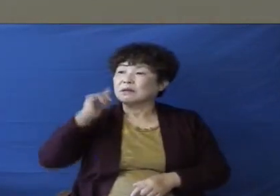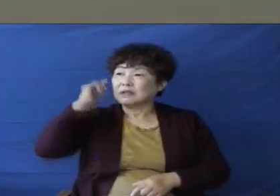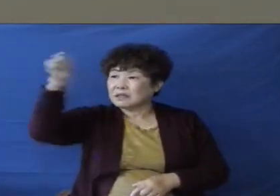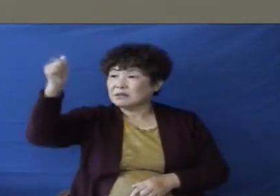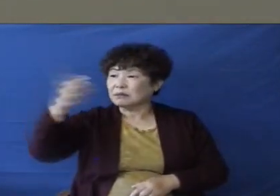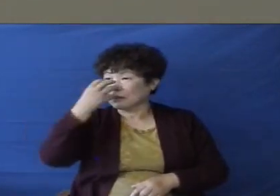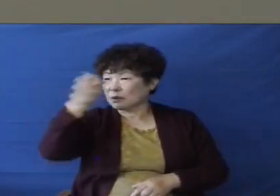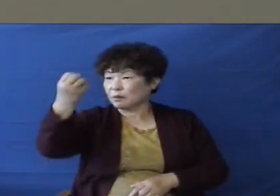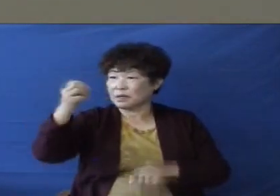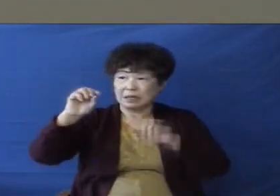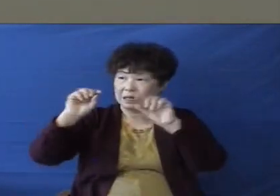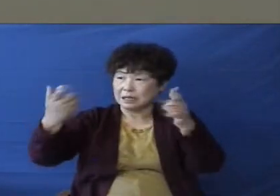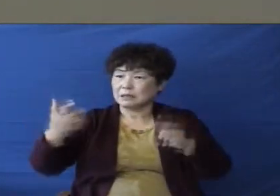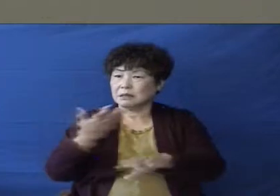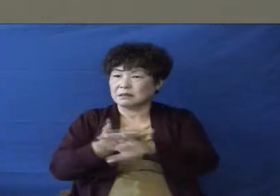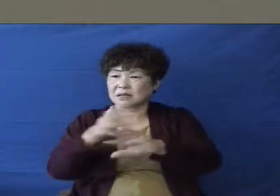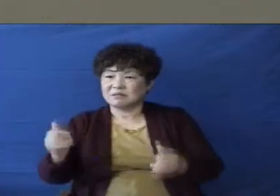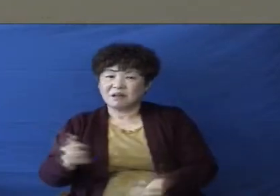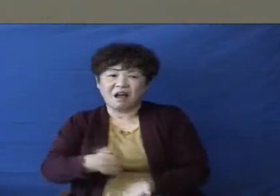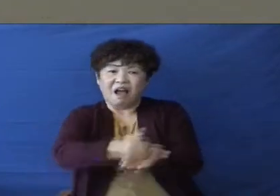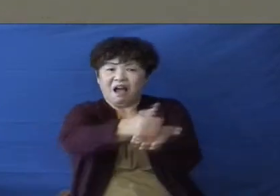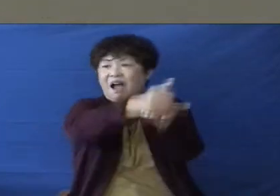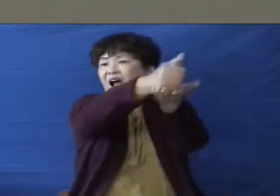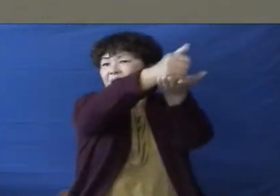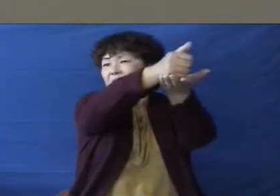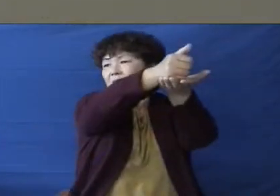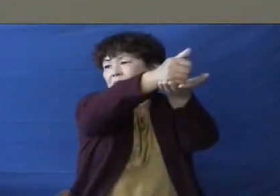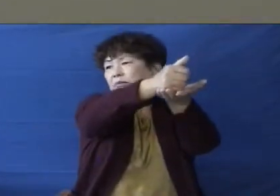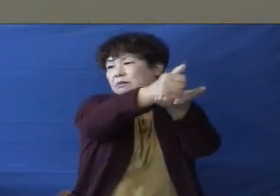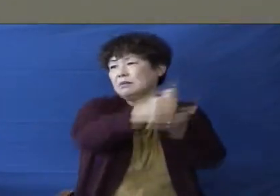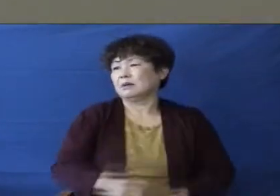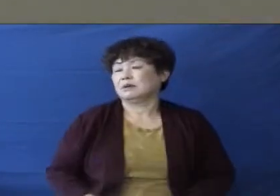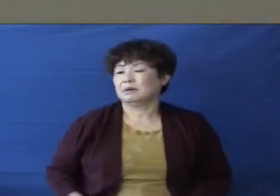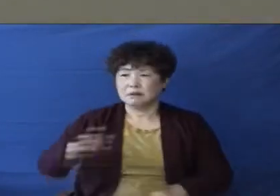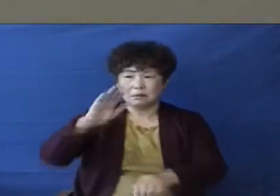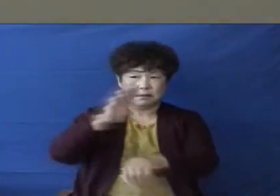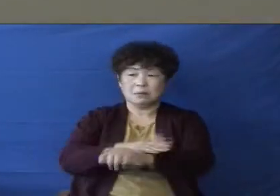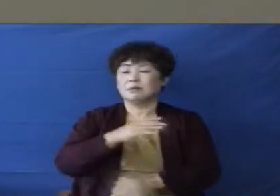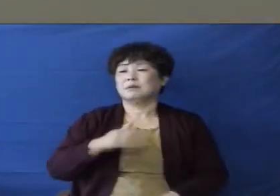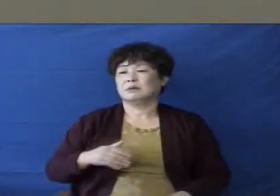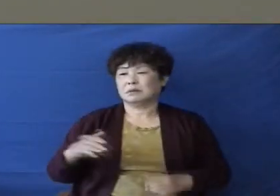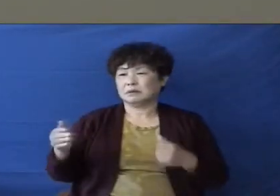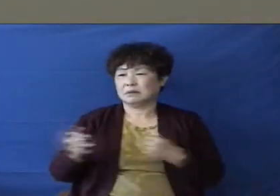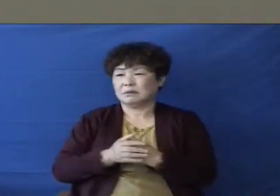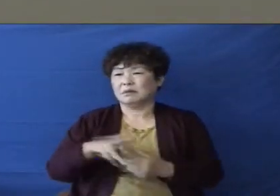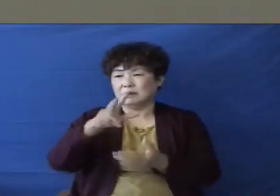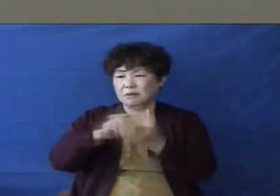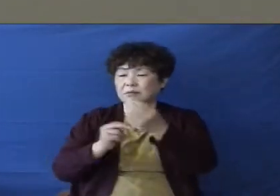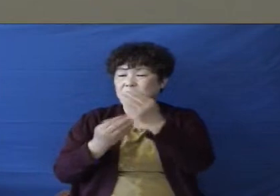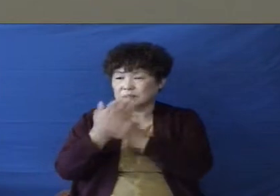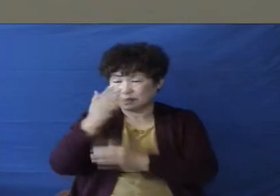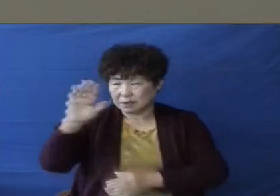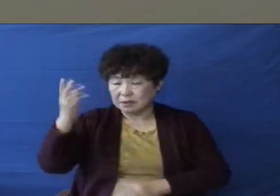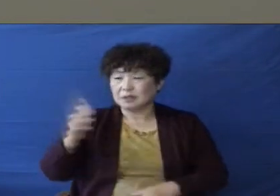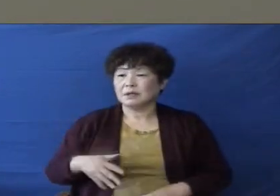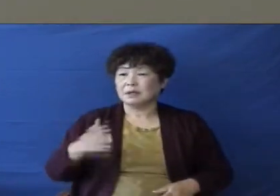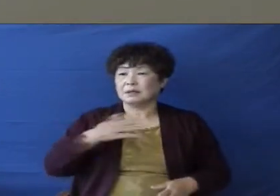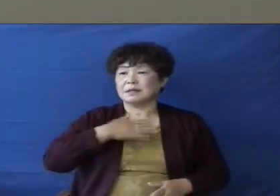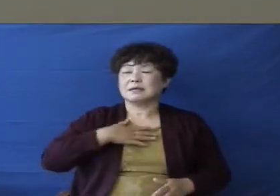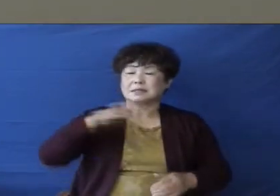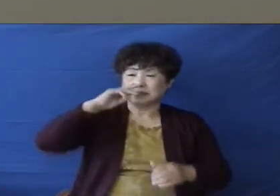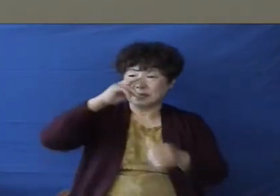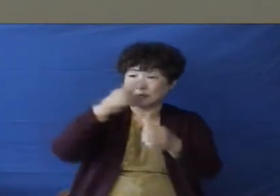우리가 만약에 그런 은사를 받았음에도 불구하고 사도 바울처럼 아 나는 정말 아 직